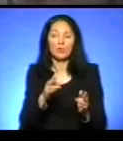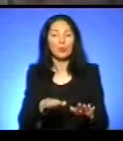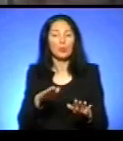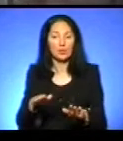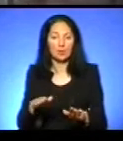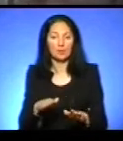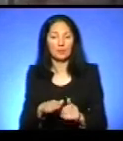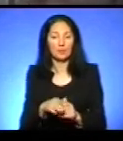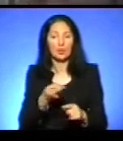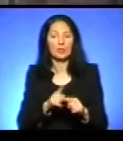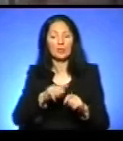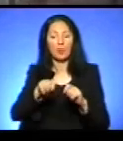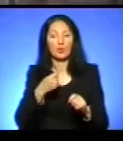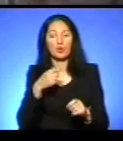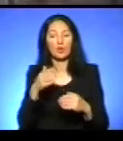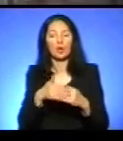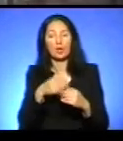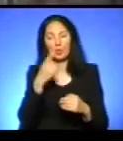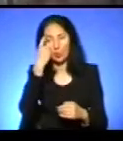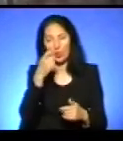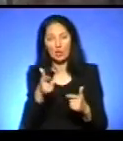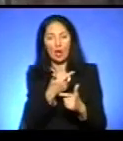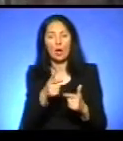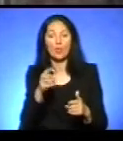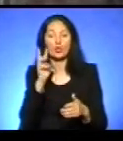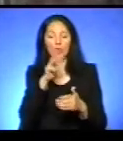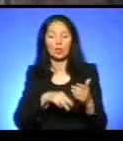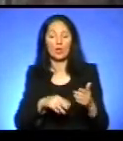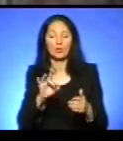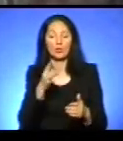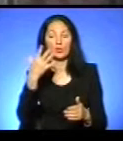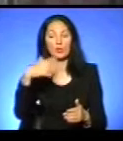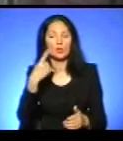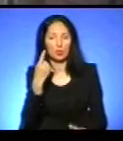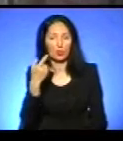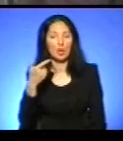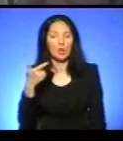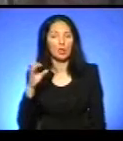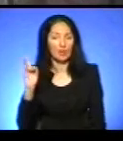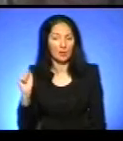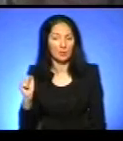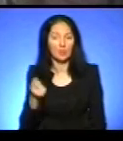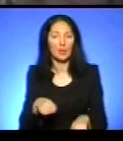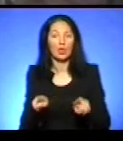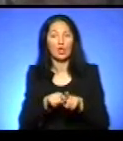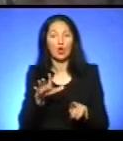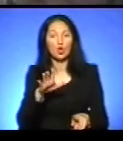Це правопорушення карається попередженням або штрафом у розмірі 51 гривня. Також